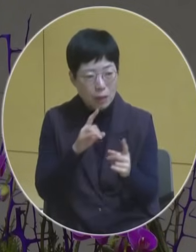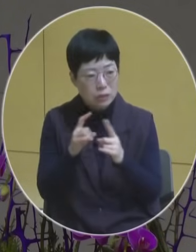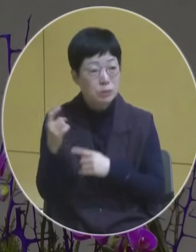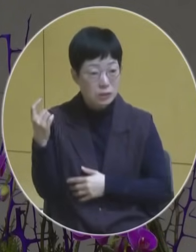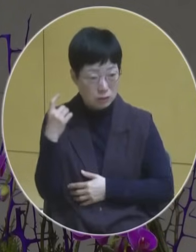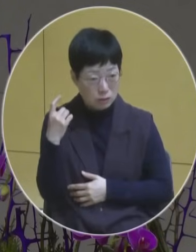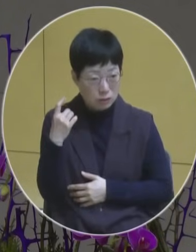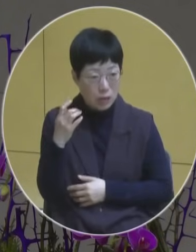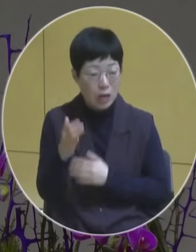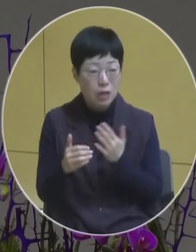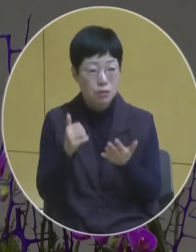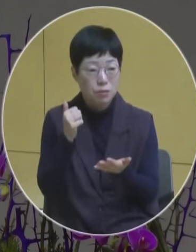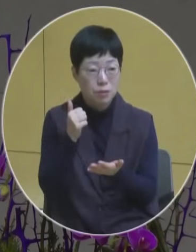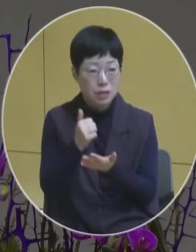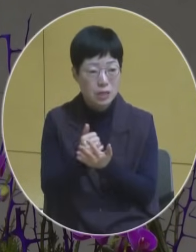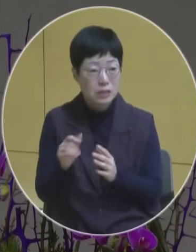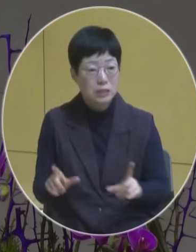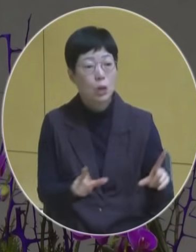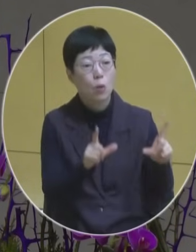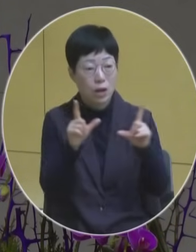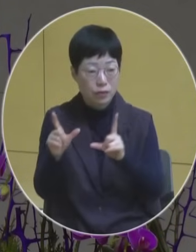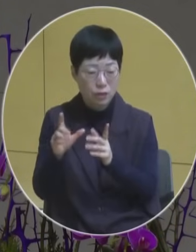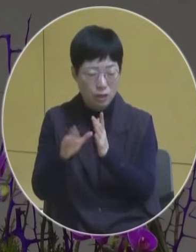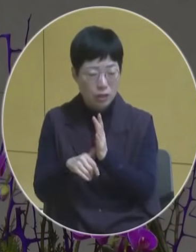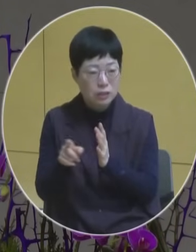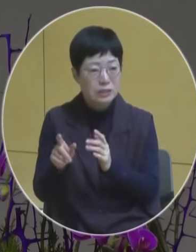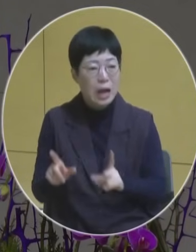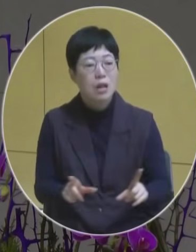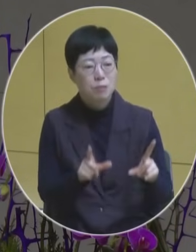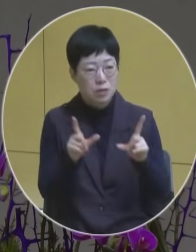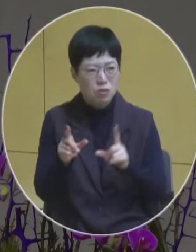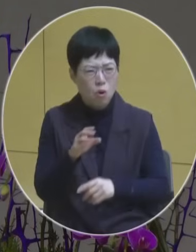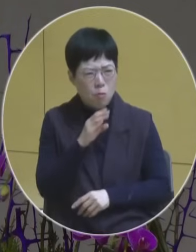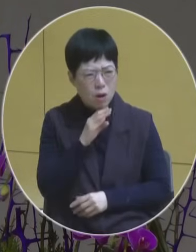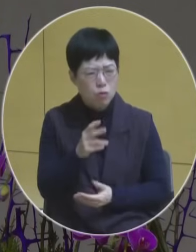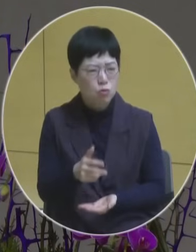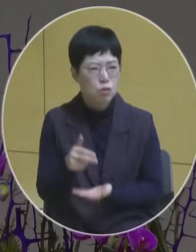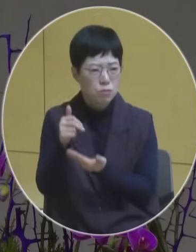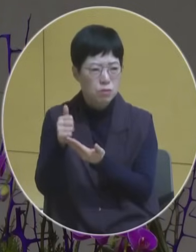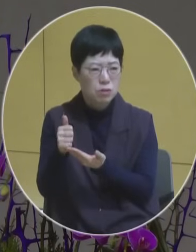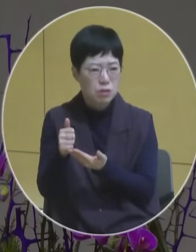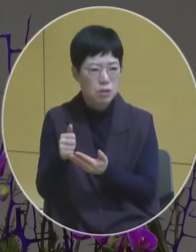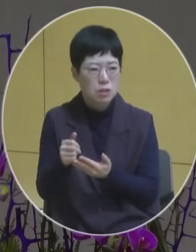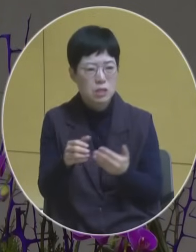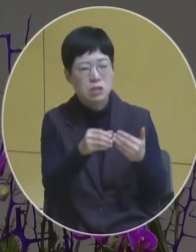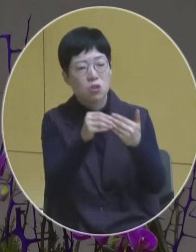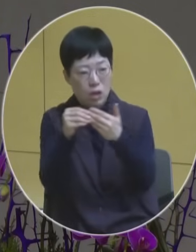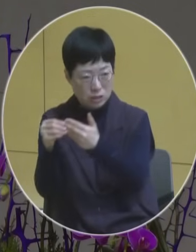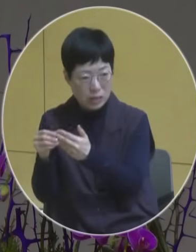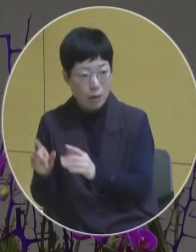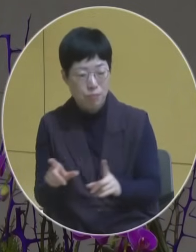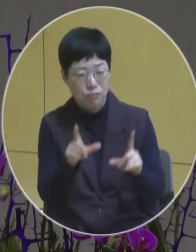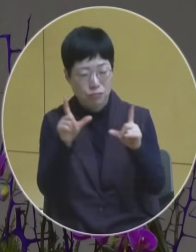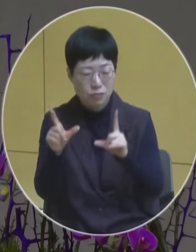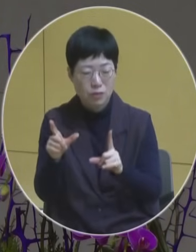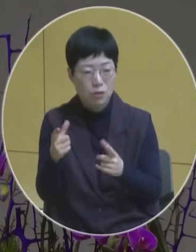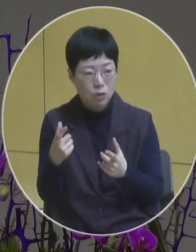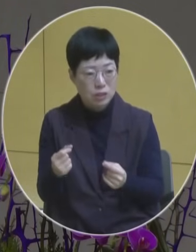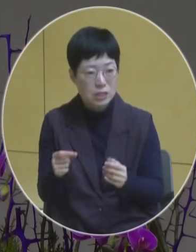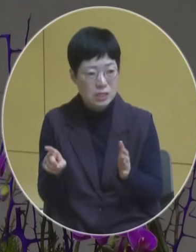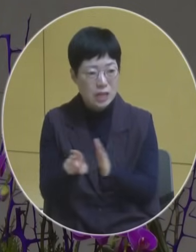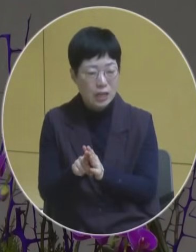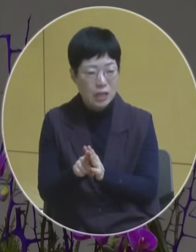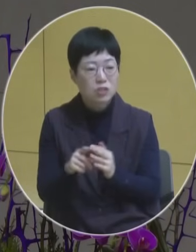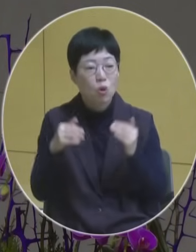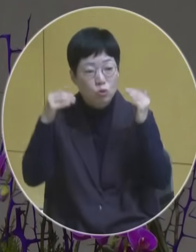말씀하시는 하나님을 듣고 그렇게 일상생활을 할 때 그 삶이 정말 주님이 열어가시는 삶이 됩니다. 여러분께서 그런 신앙의